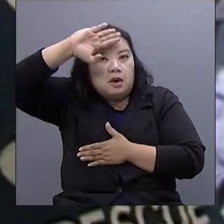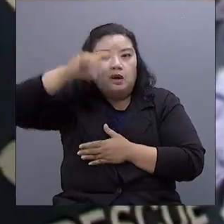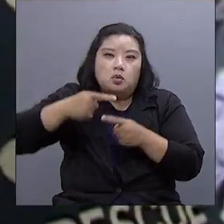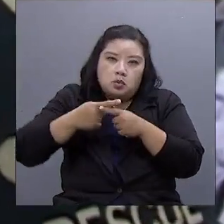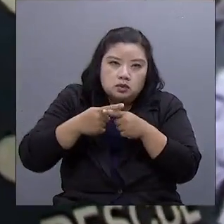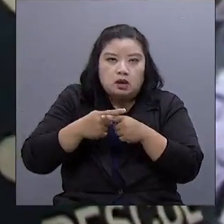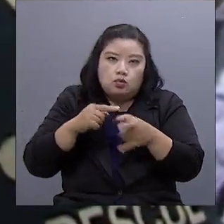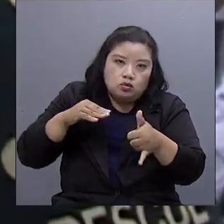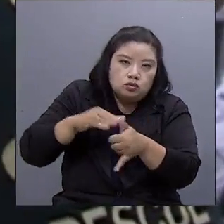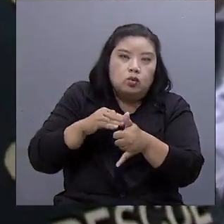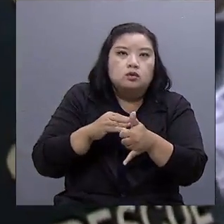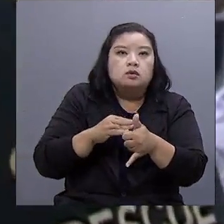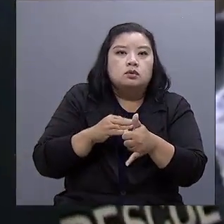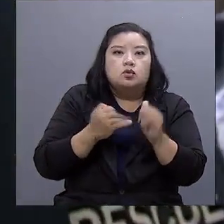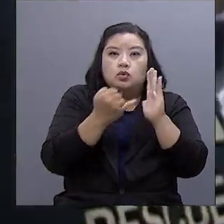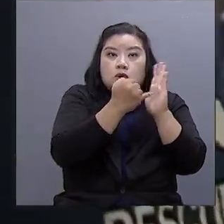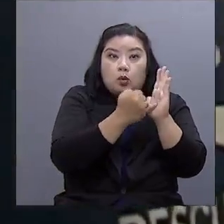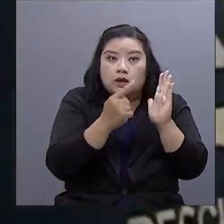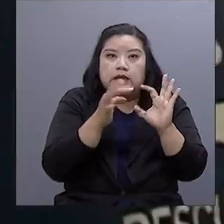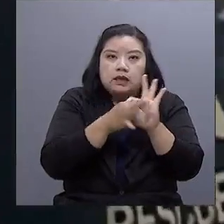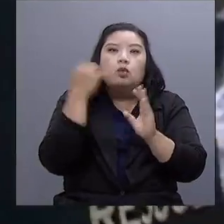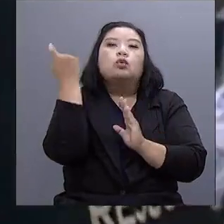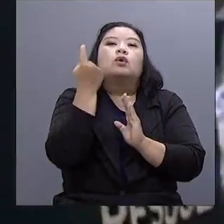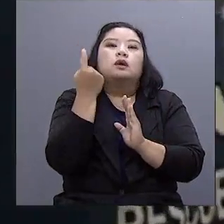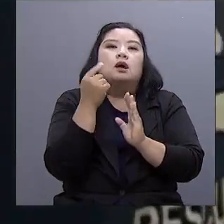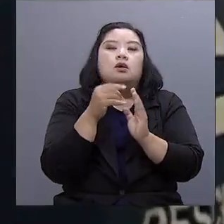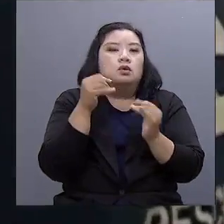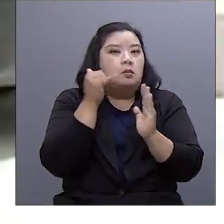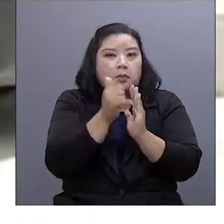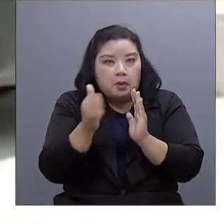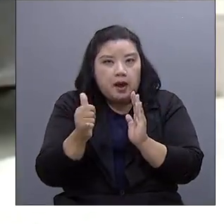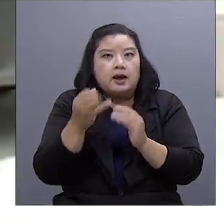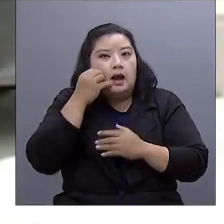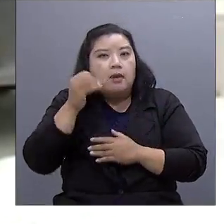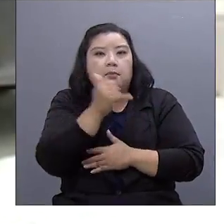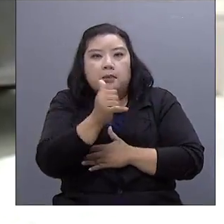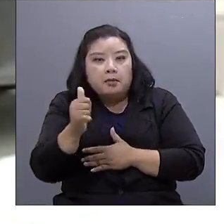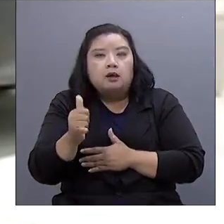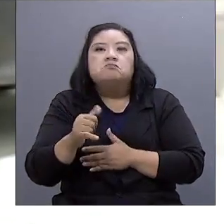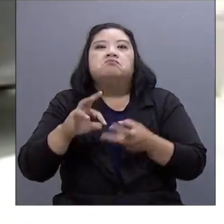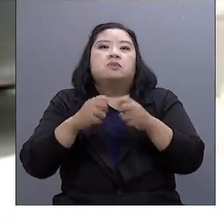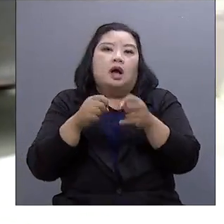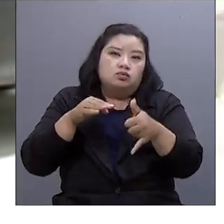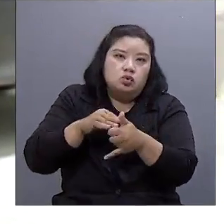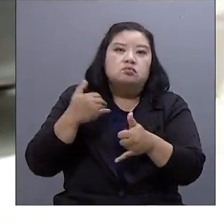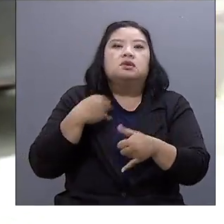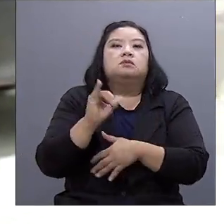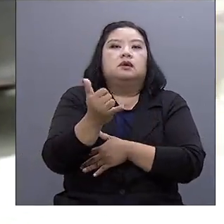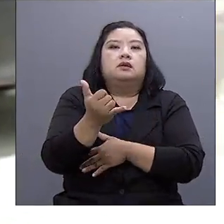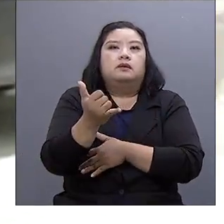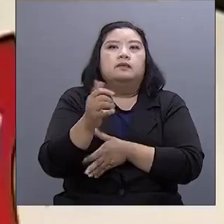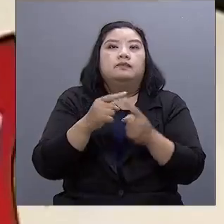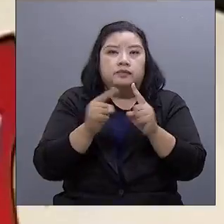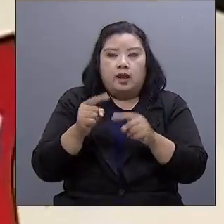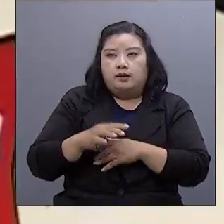ดยาวในจังหวัดท่องเที่ยวหรือภูมิลำเนาต่างๆเนี่ยจะมีโอกาสที่จะเกิดเหตุมีผู้ป่วยเพิ่มมากขึ้นแต่ก็